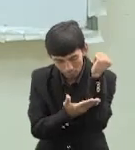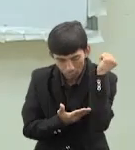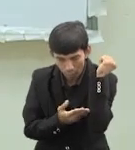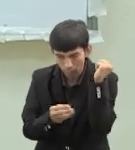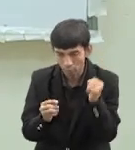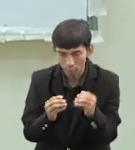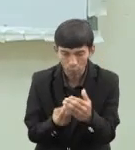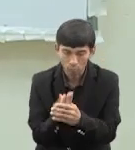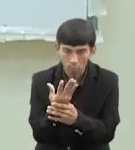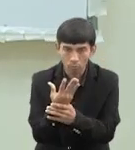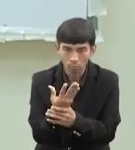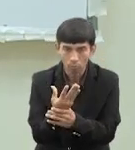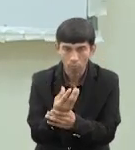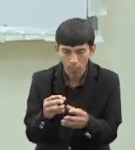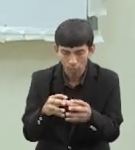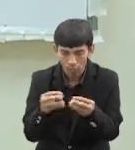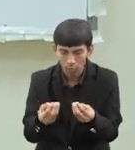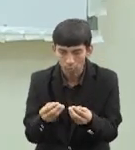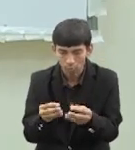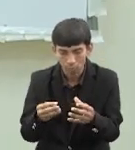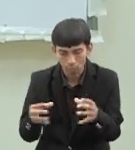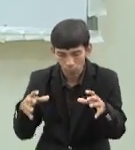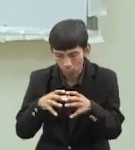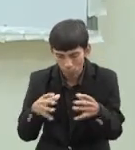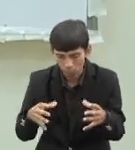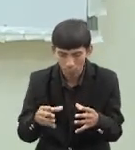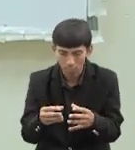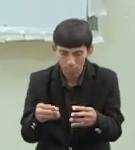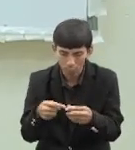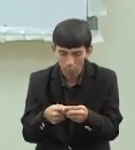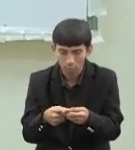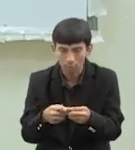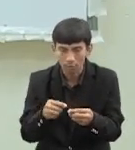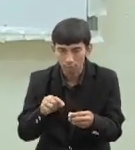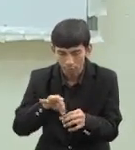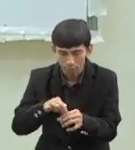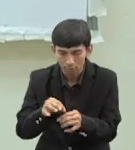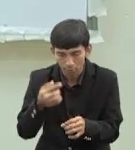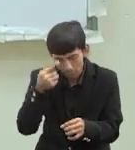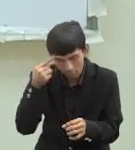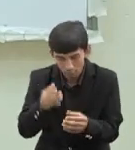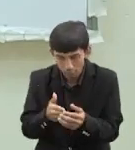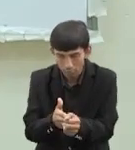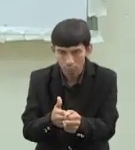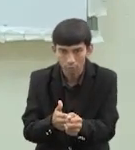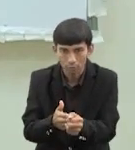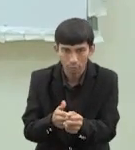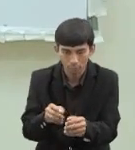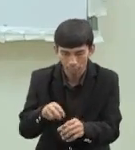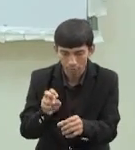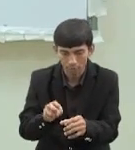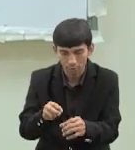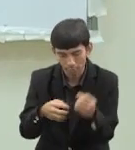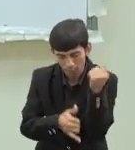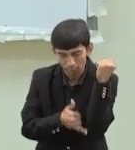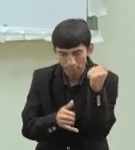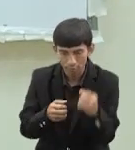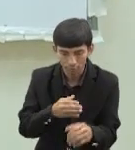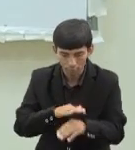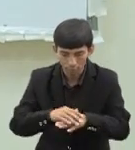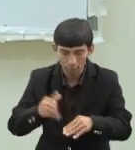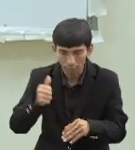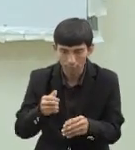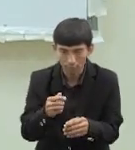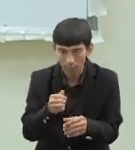lóa. Sao mai tụ rên tay cả khỏe. Xâm rắp nôm chanh krai bật tê. Cô nập phiếp bị xe